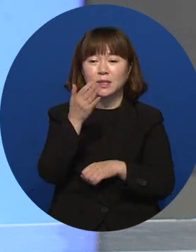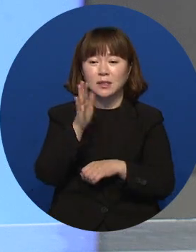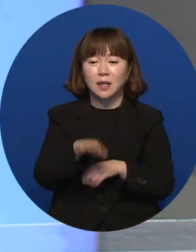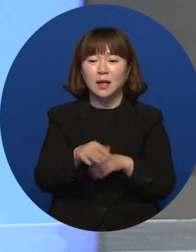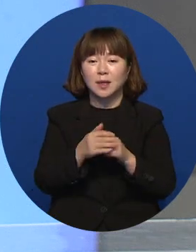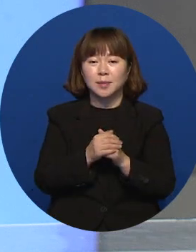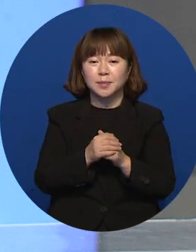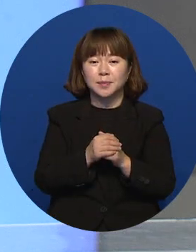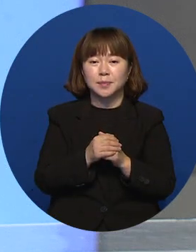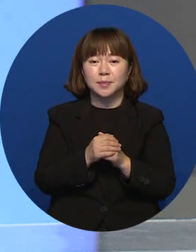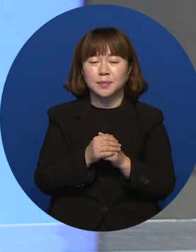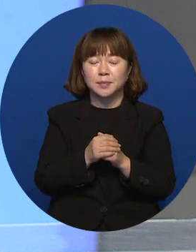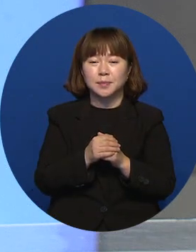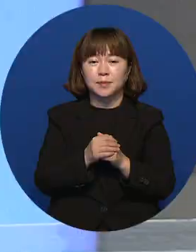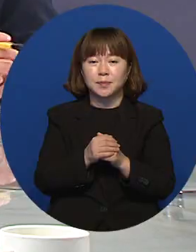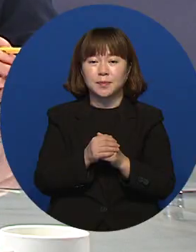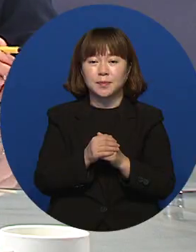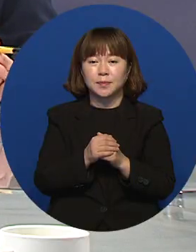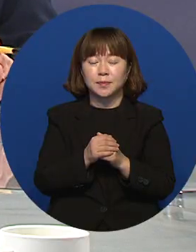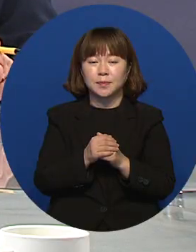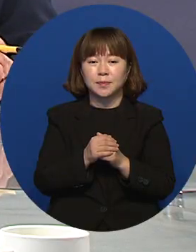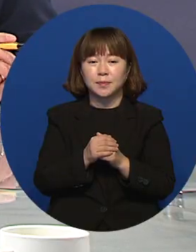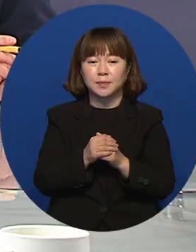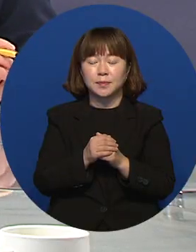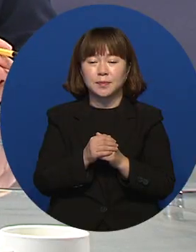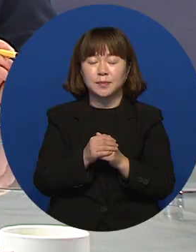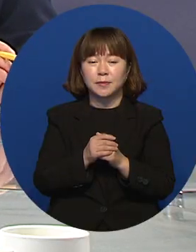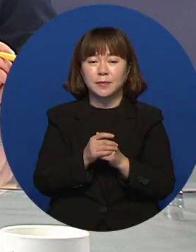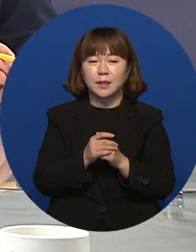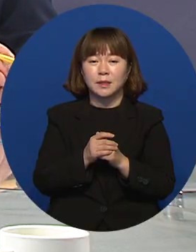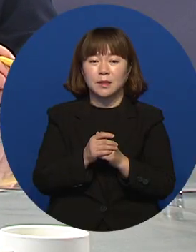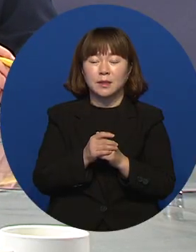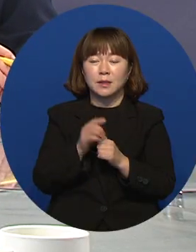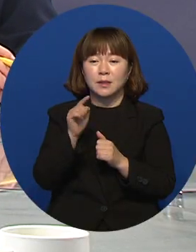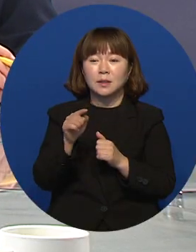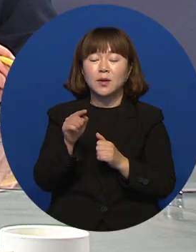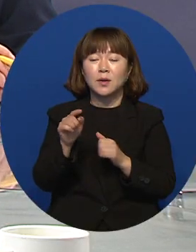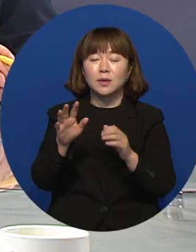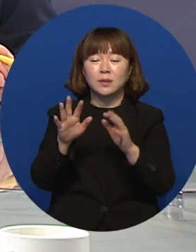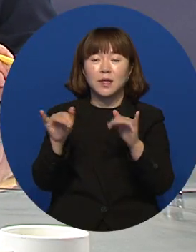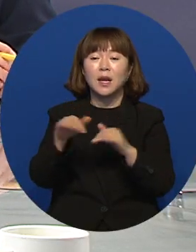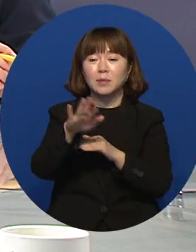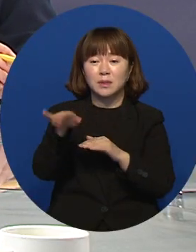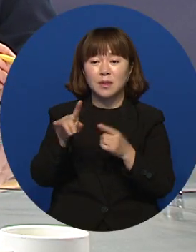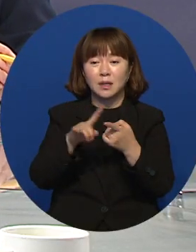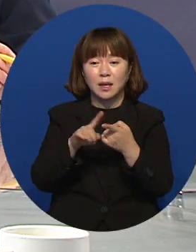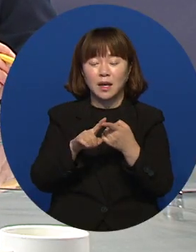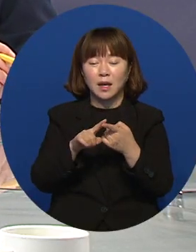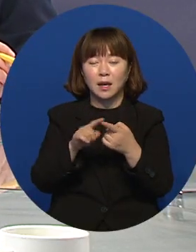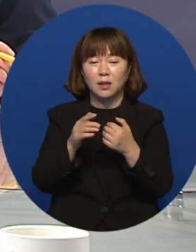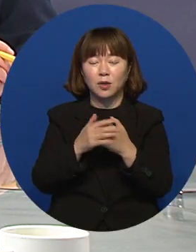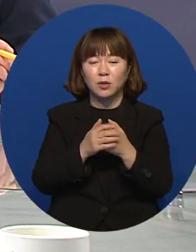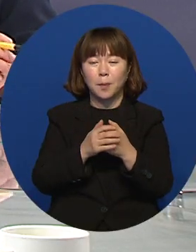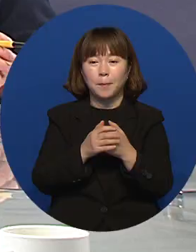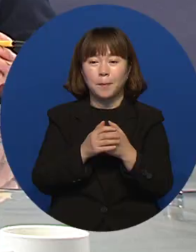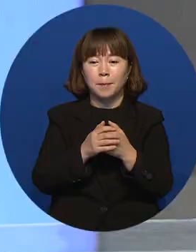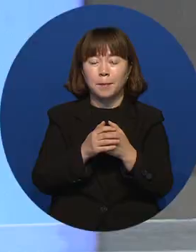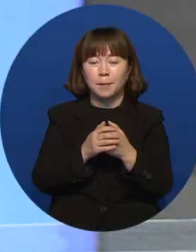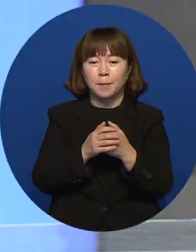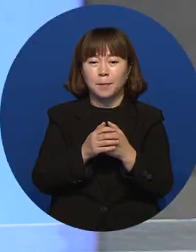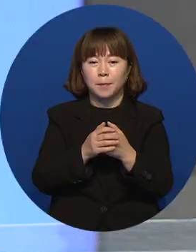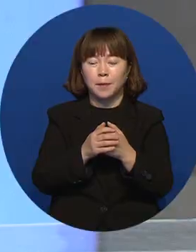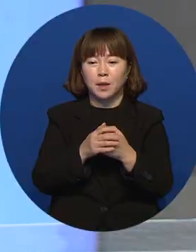뭐요 백신 패스 를 해야 되느냐 에 대한 전 논란이 많은 것 같은데 이제 워낙 지금 제